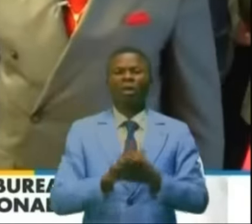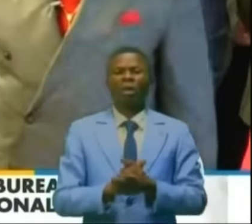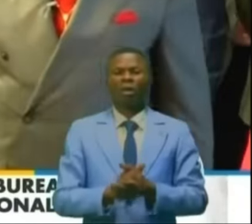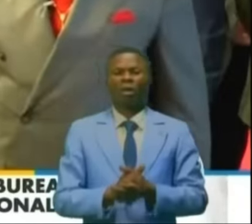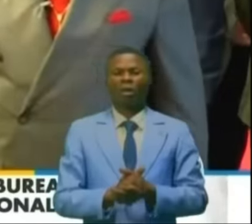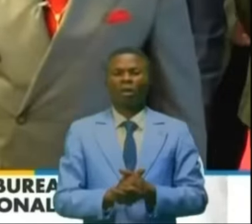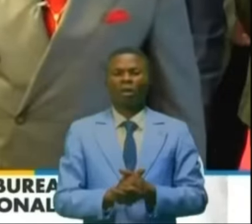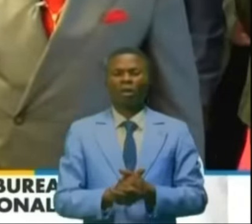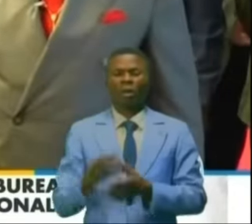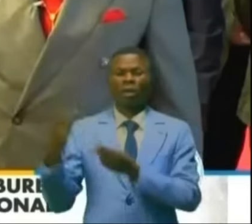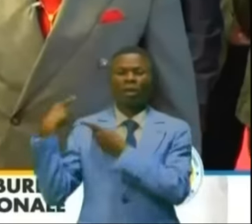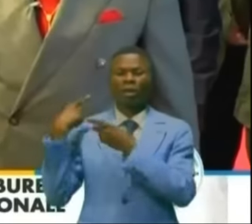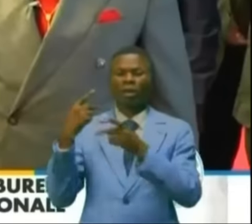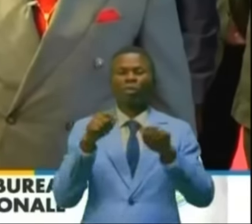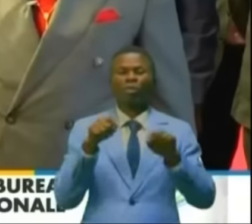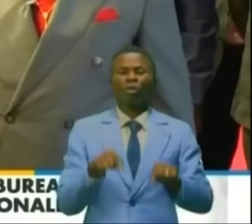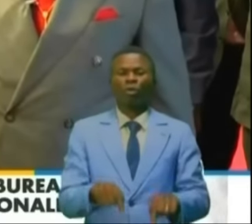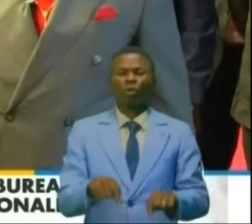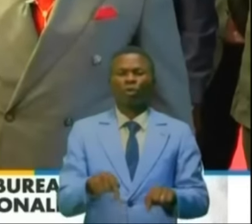dès aujourd'hui,